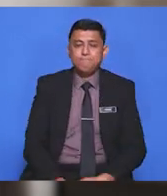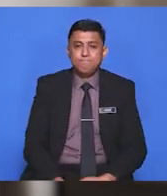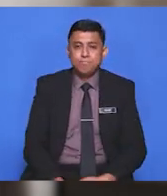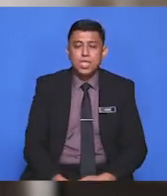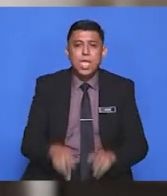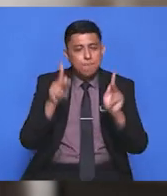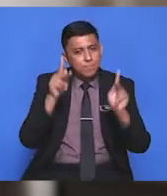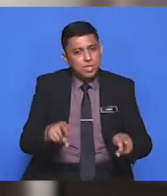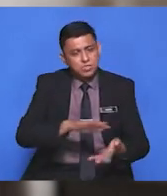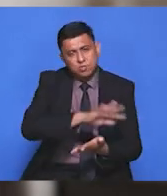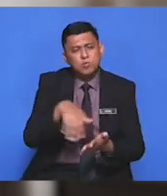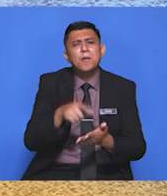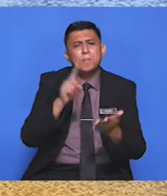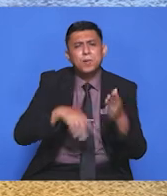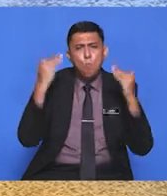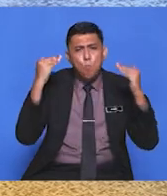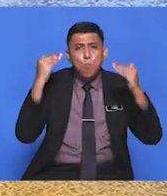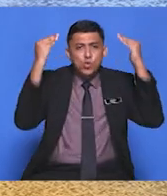Pelajar sekalian, apa dia promosi?